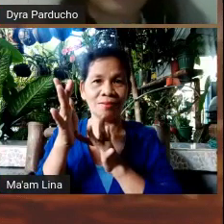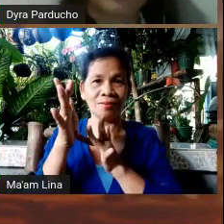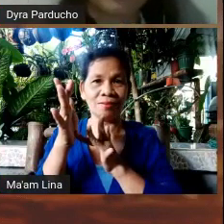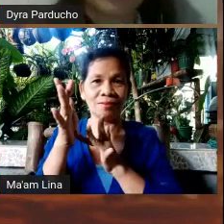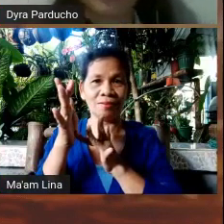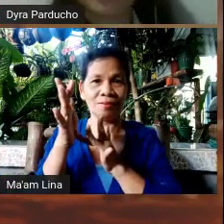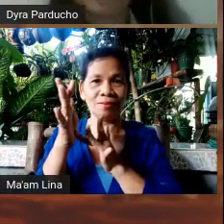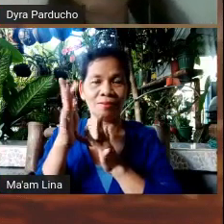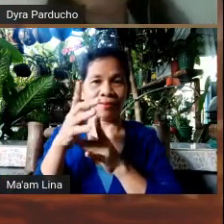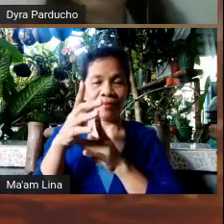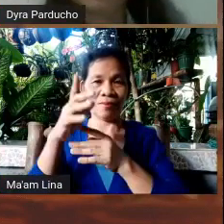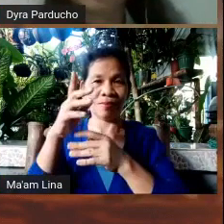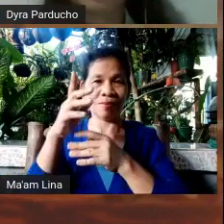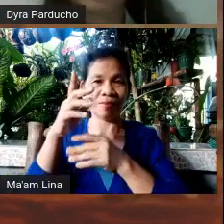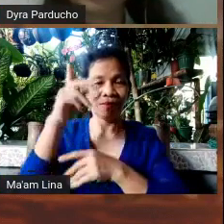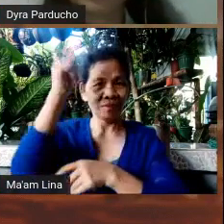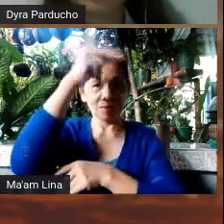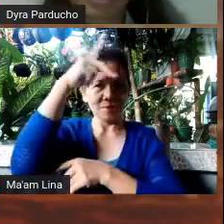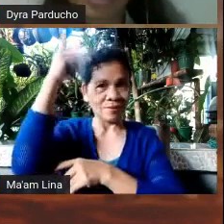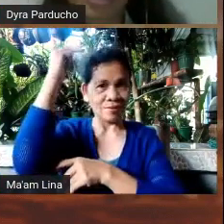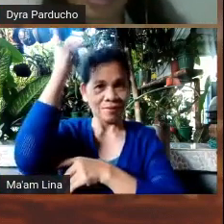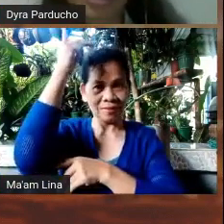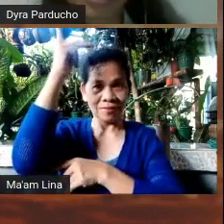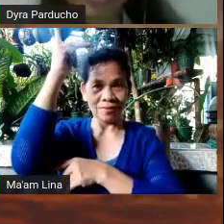saserdote po na